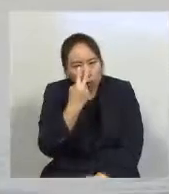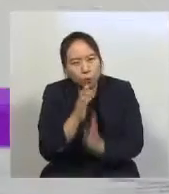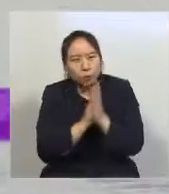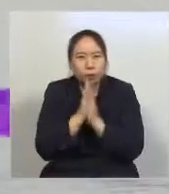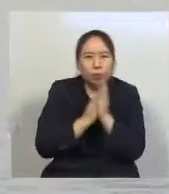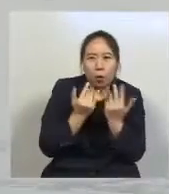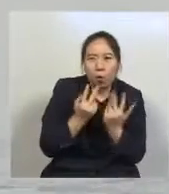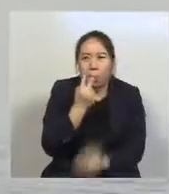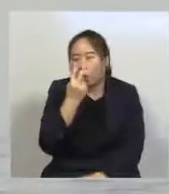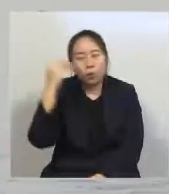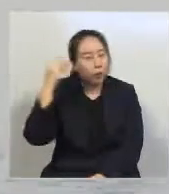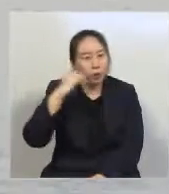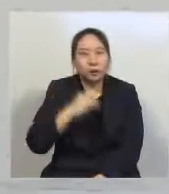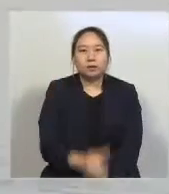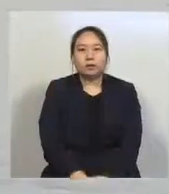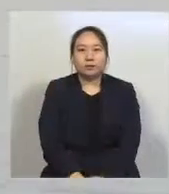นอยู่ทุกครั้ง